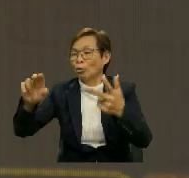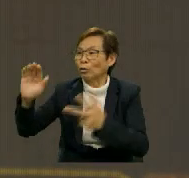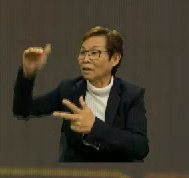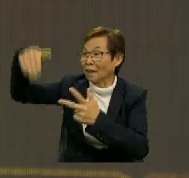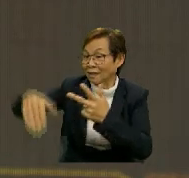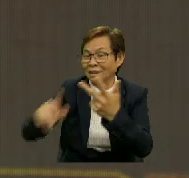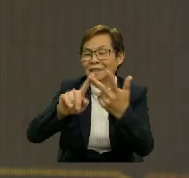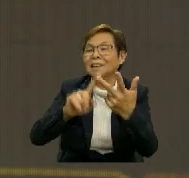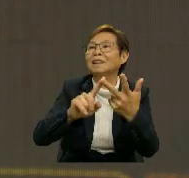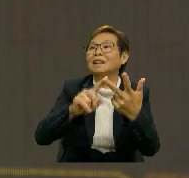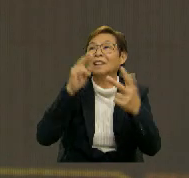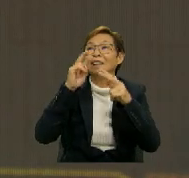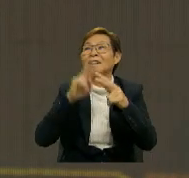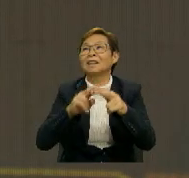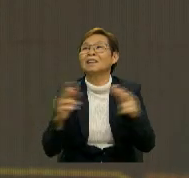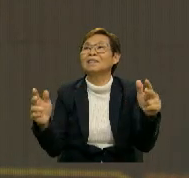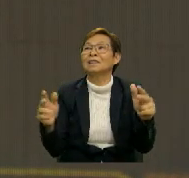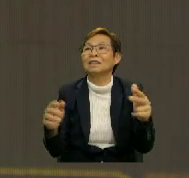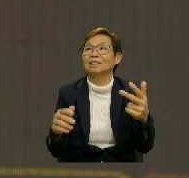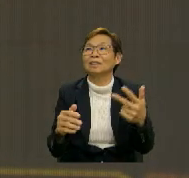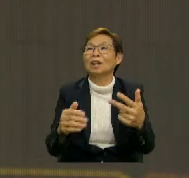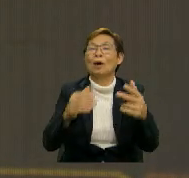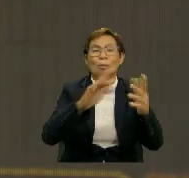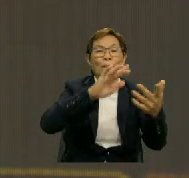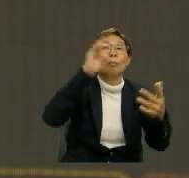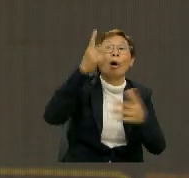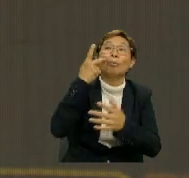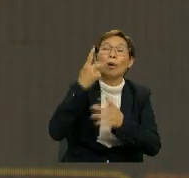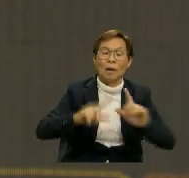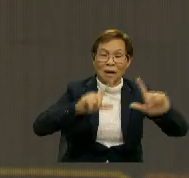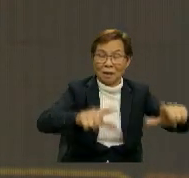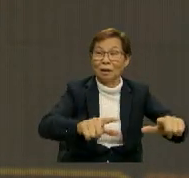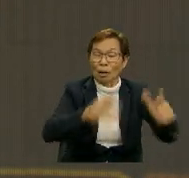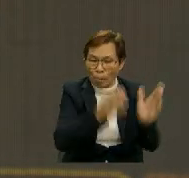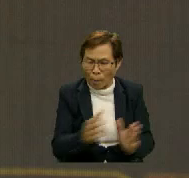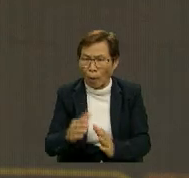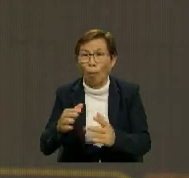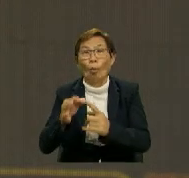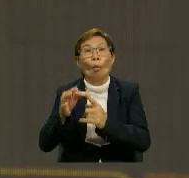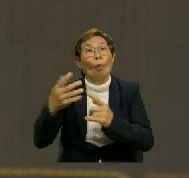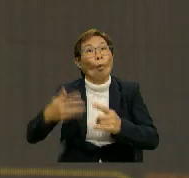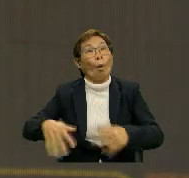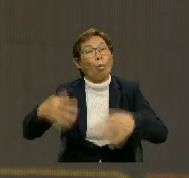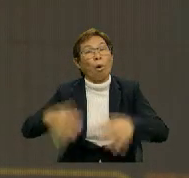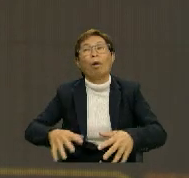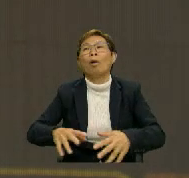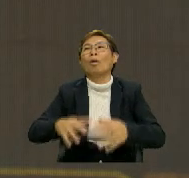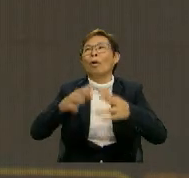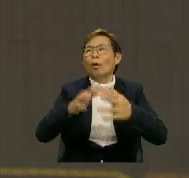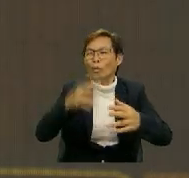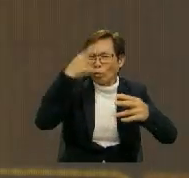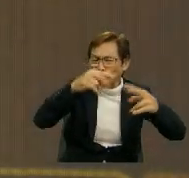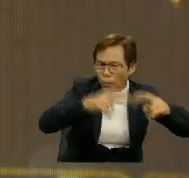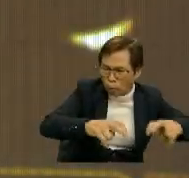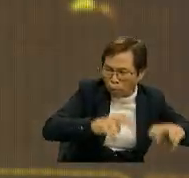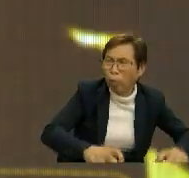tiga kerusi ini, kita dapat melihat gabungan atau blok politik meletakkan satu strategi yang luar biasa. Mungkin pengasas politik juga pening untuk